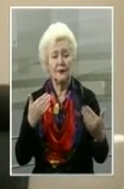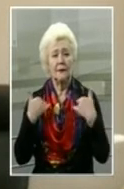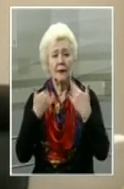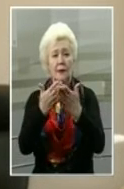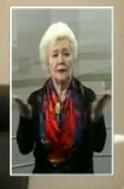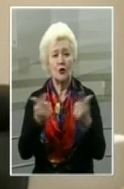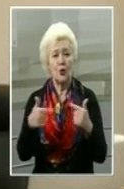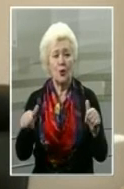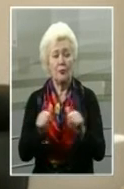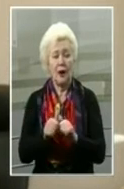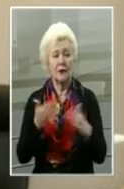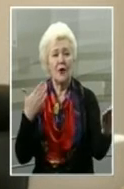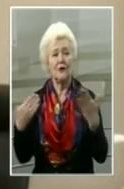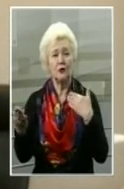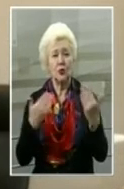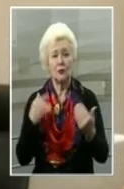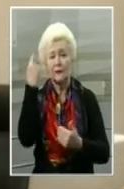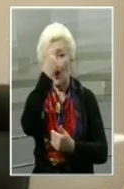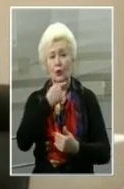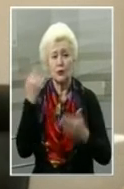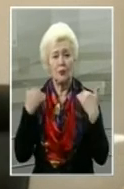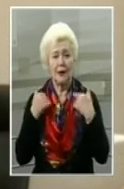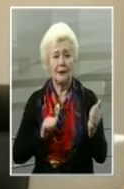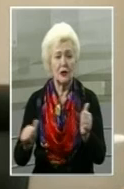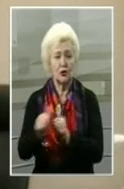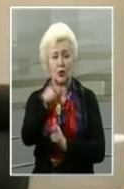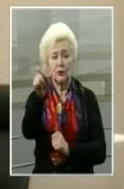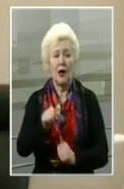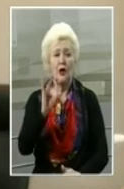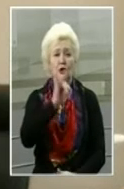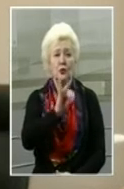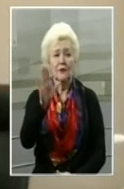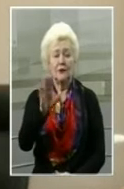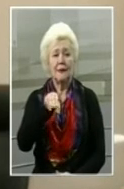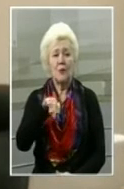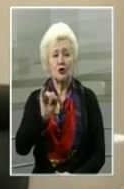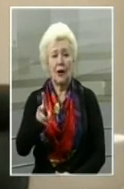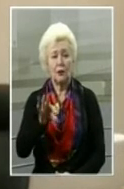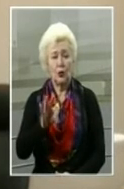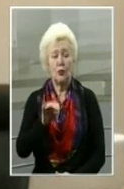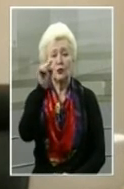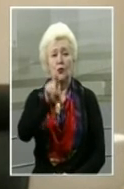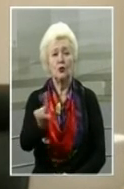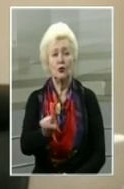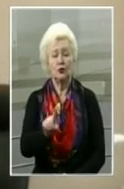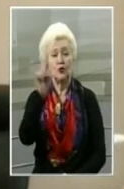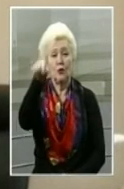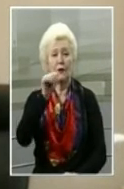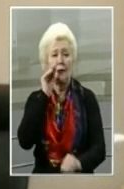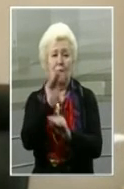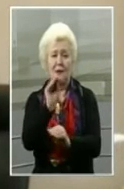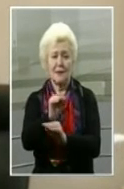нашої партії, відносно особисто нашого лідера Юлії Володимирівни Тимошенко, тому що та